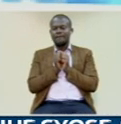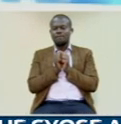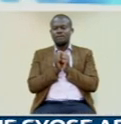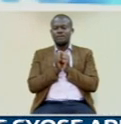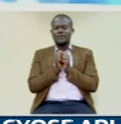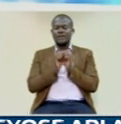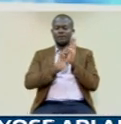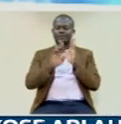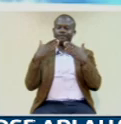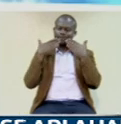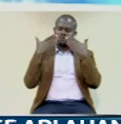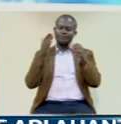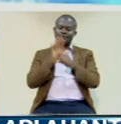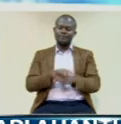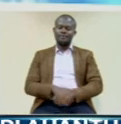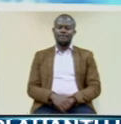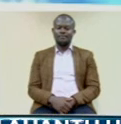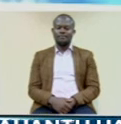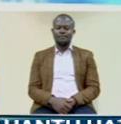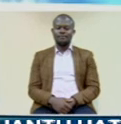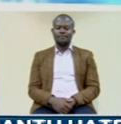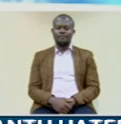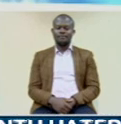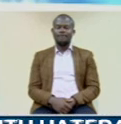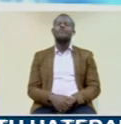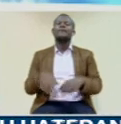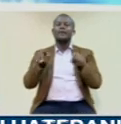Ambasada turabashimiye. Murakoze cyane.